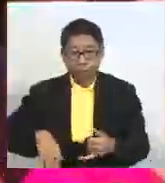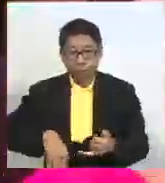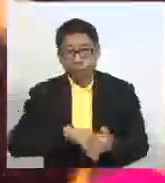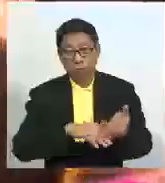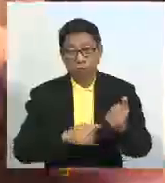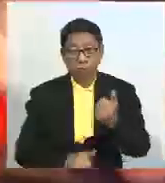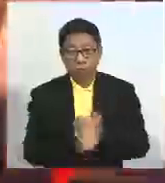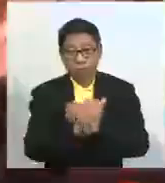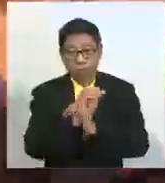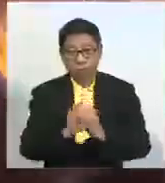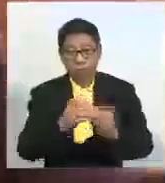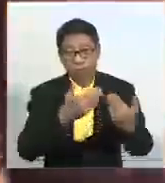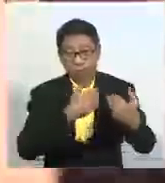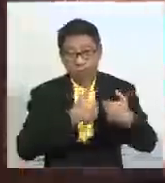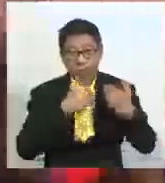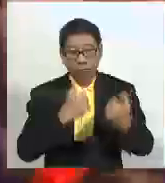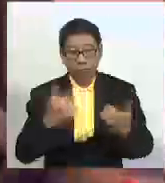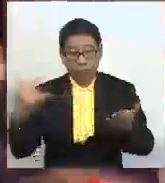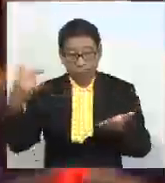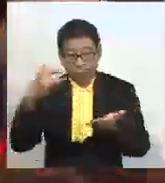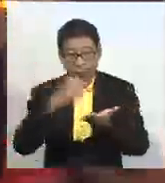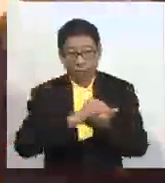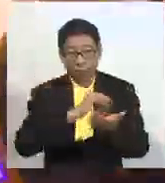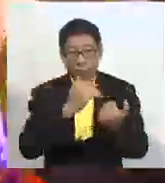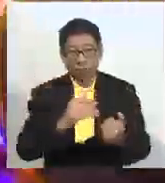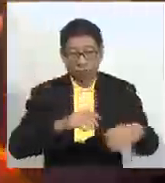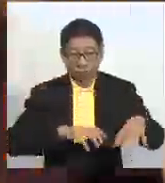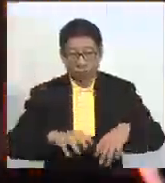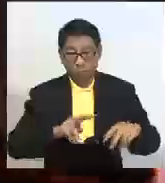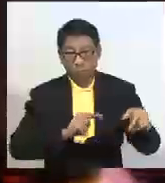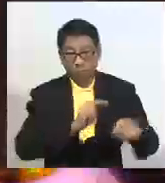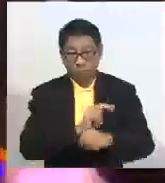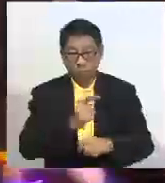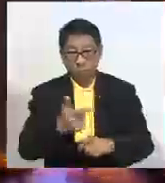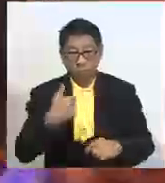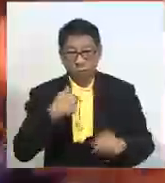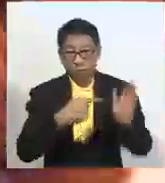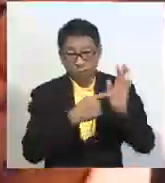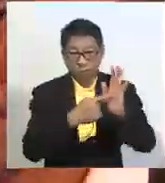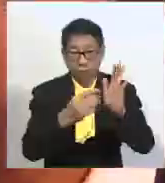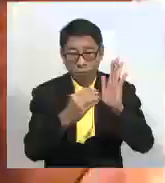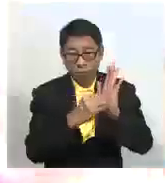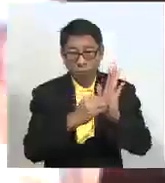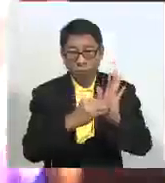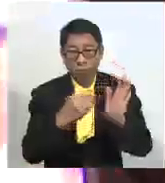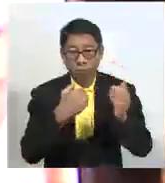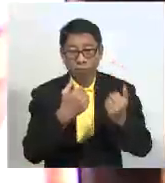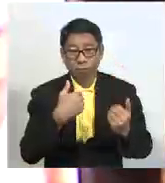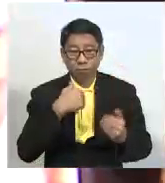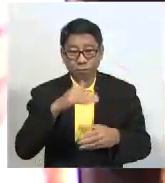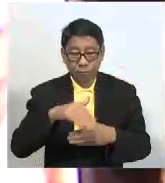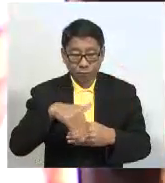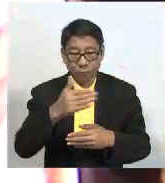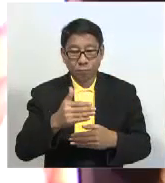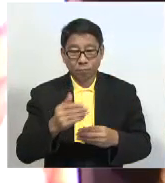ความประทับใจให้กับผู้ที่มาเยือนพร้อมย้ำว่าการจัดงานนี้เป็นการนำร่องในพื้นที่กรุงเทพมหานครก่อน